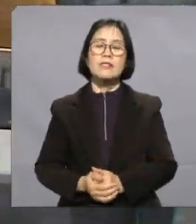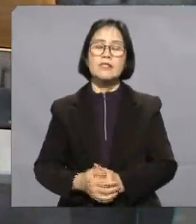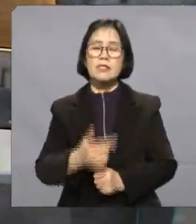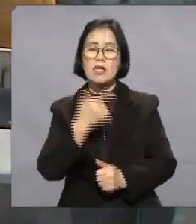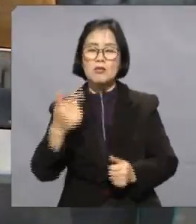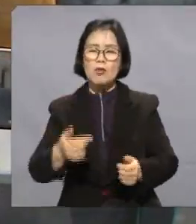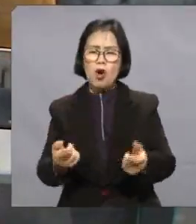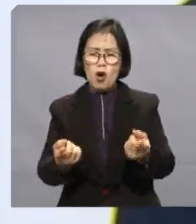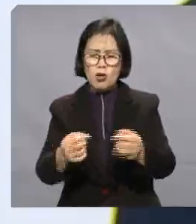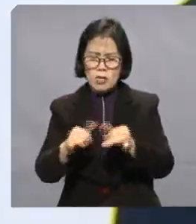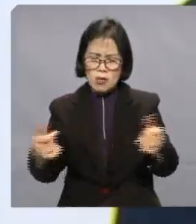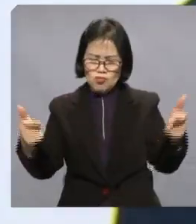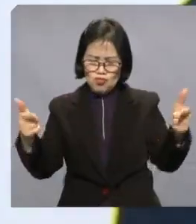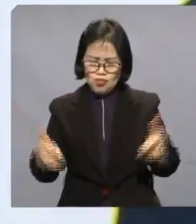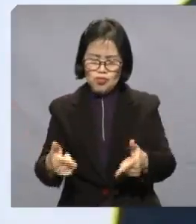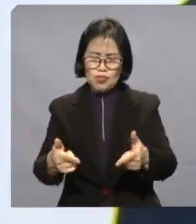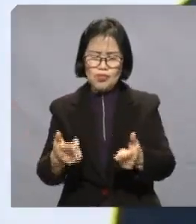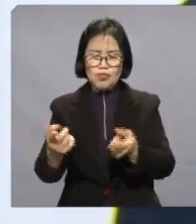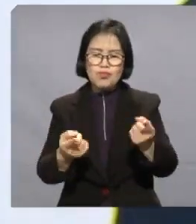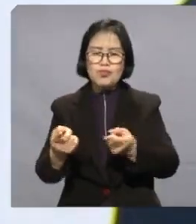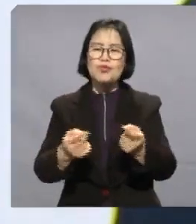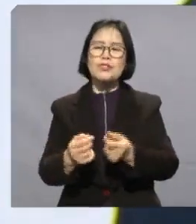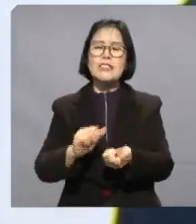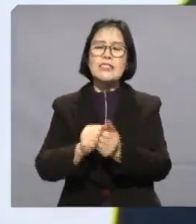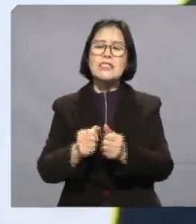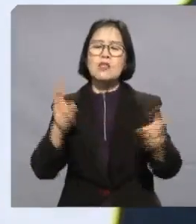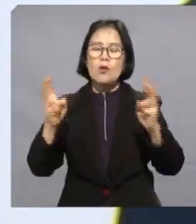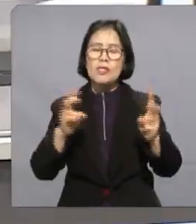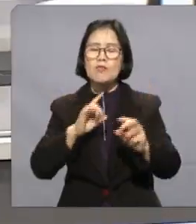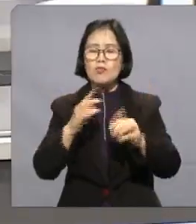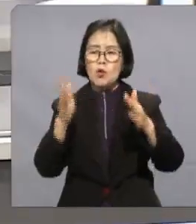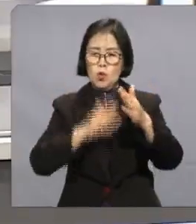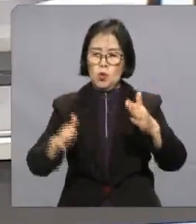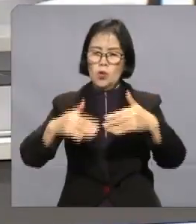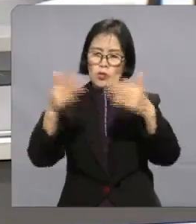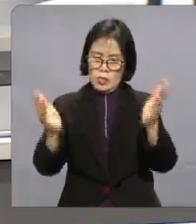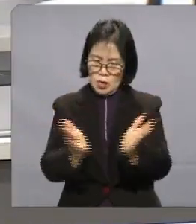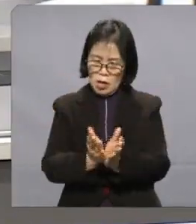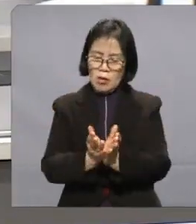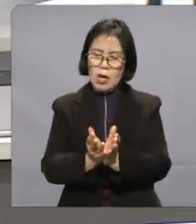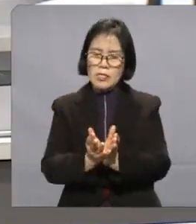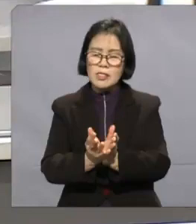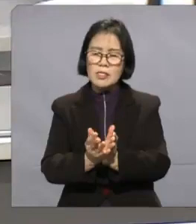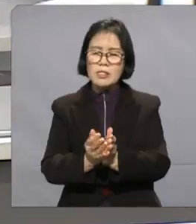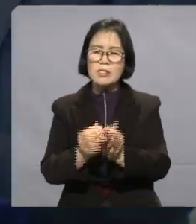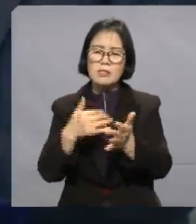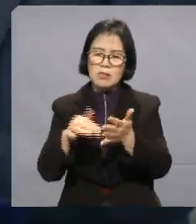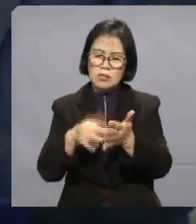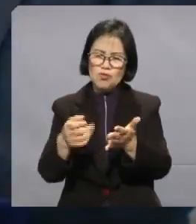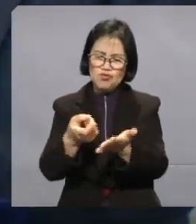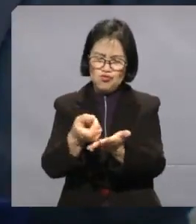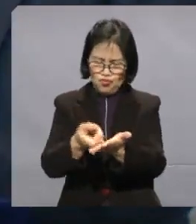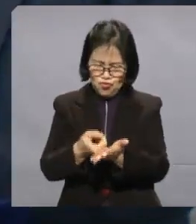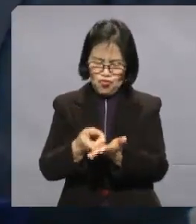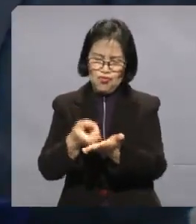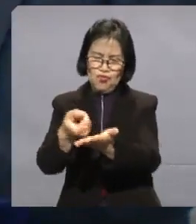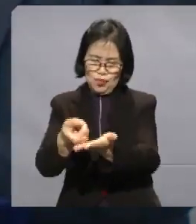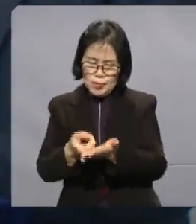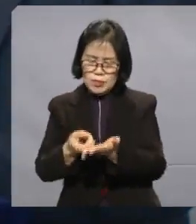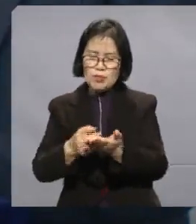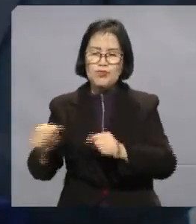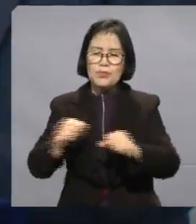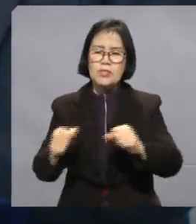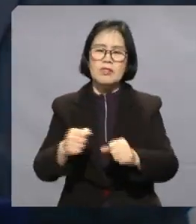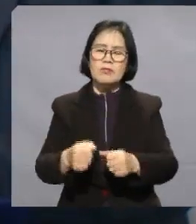대규모 구조조정 바람이 불고 있는 증권가는 물론 공공기관까지 비용을 어떻게 해서든 줄이겠다는 움직임은 더욱 커지고